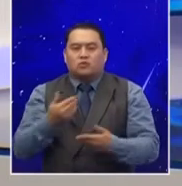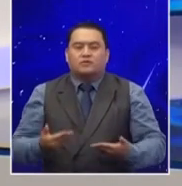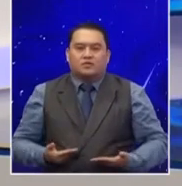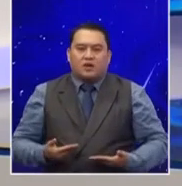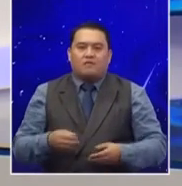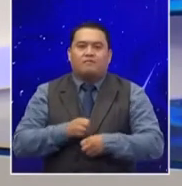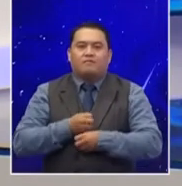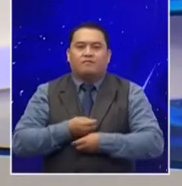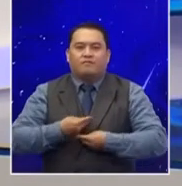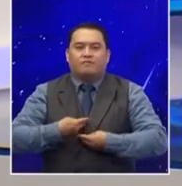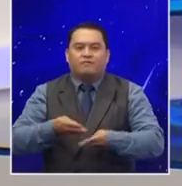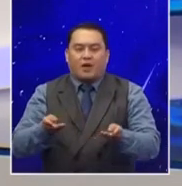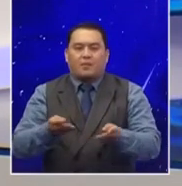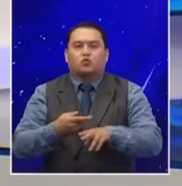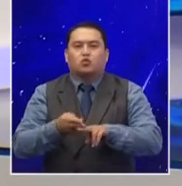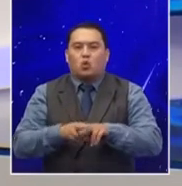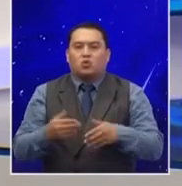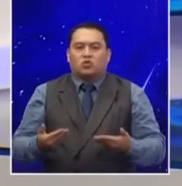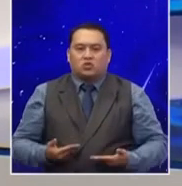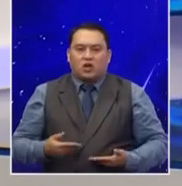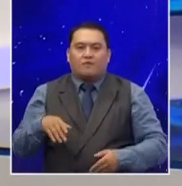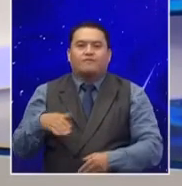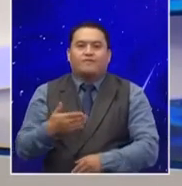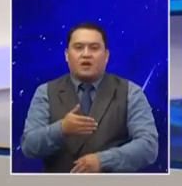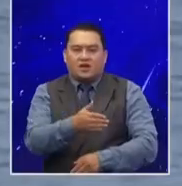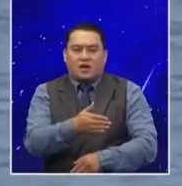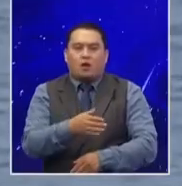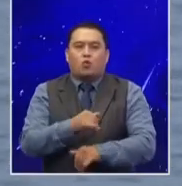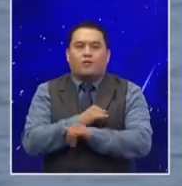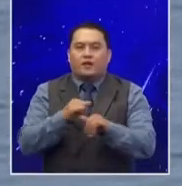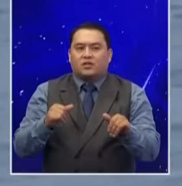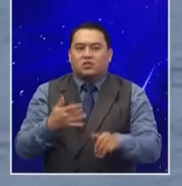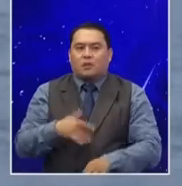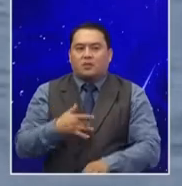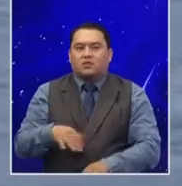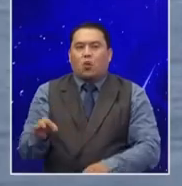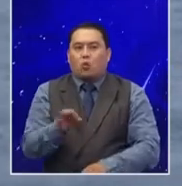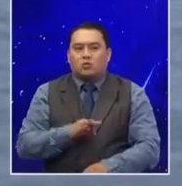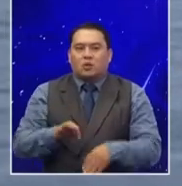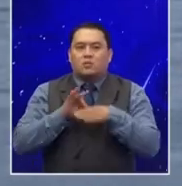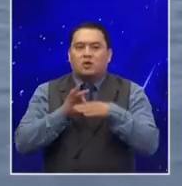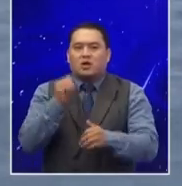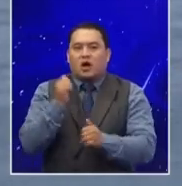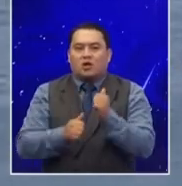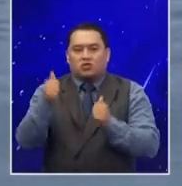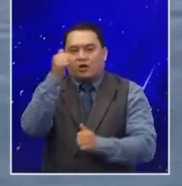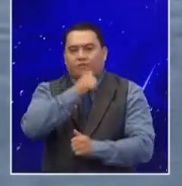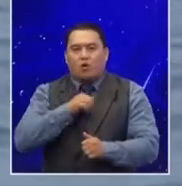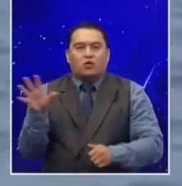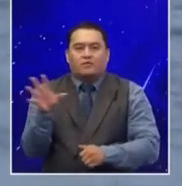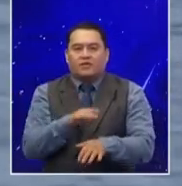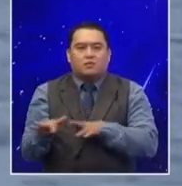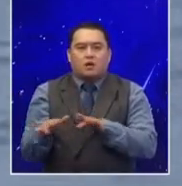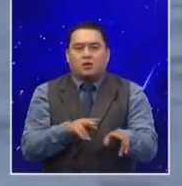обитания выпустят свыше 2 миллионов жизнестойкой молоди. Зарыбление водоемов в Жамбылской области проводят ежегодно. Весь процесс